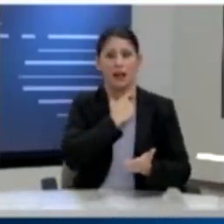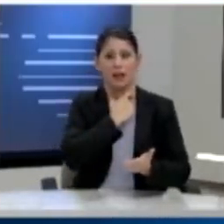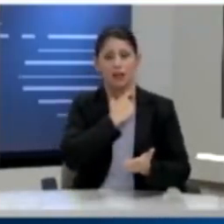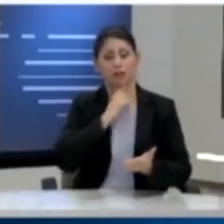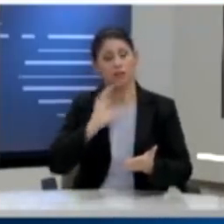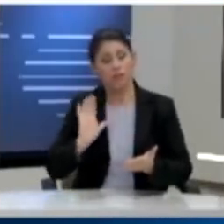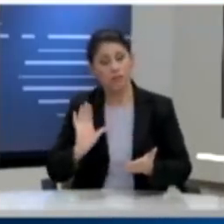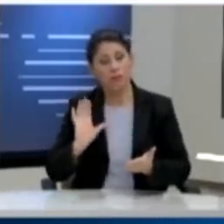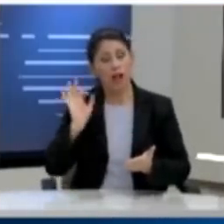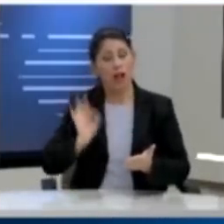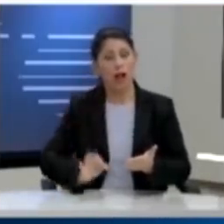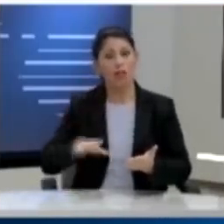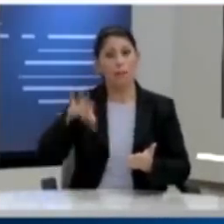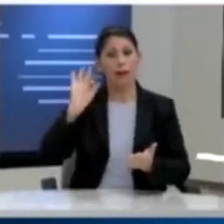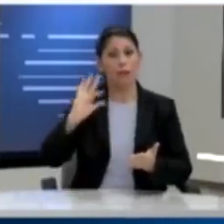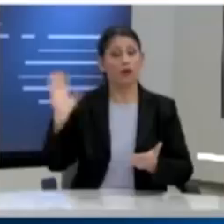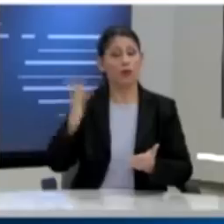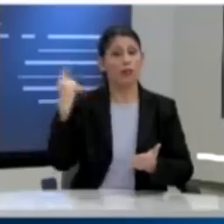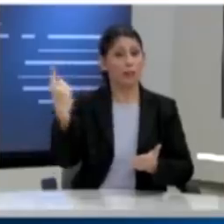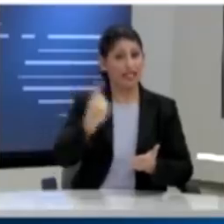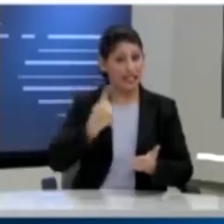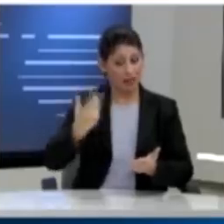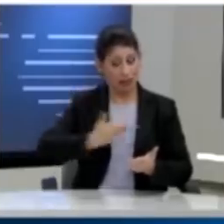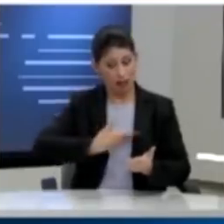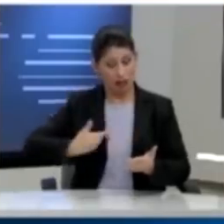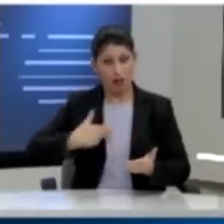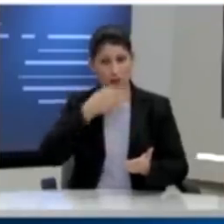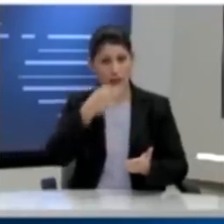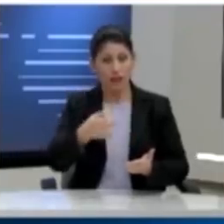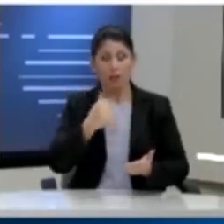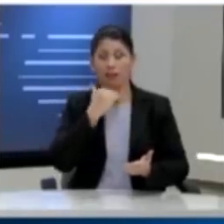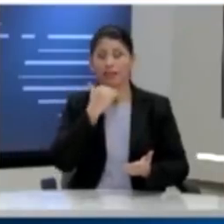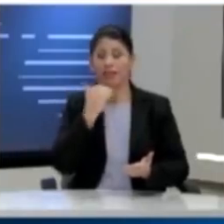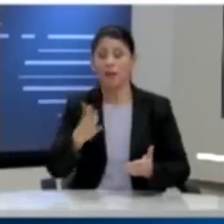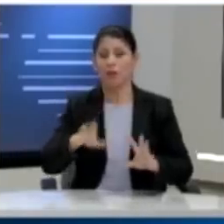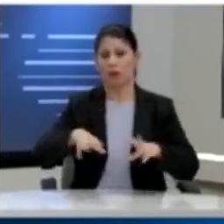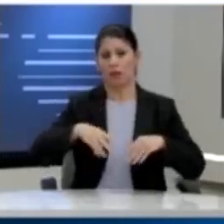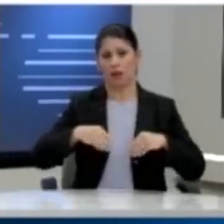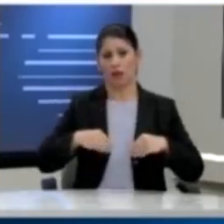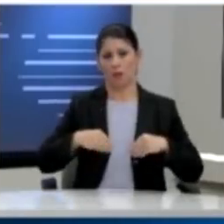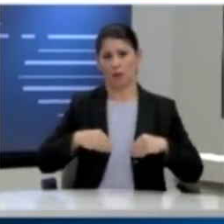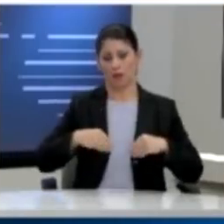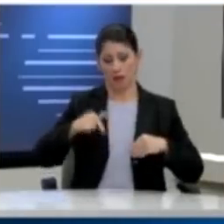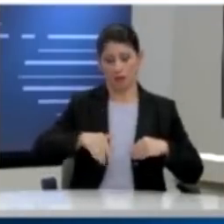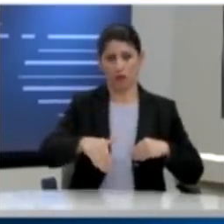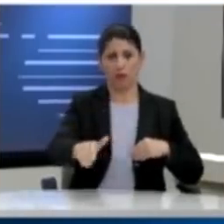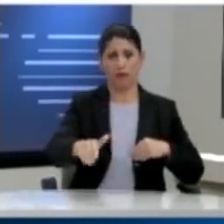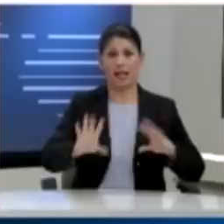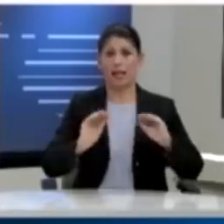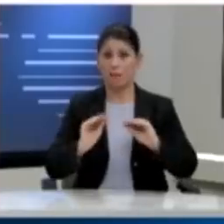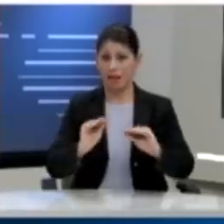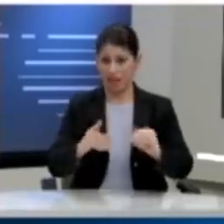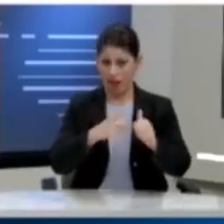κάθε περίπτωση, σε οποιασδήποτε συνθήκες εμείς λέμε, δεν μπορεί να ανεχόμαστε άλλο η